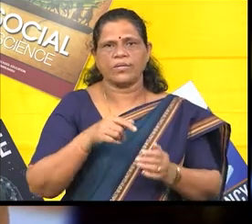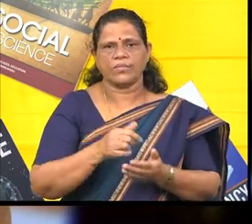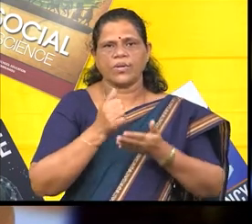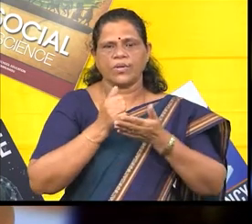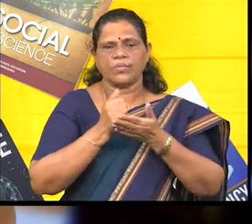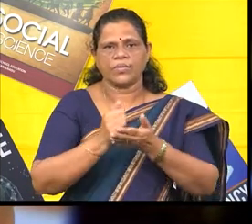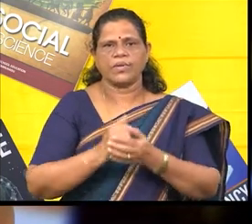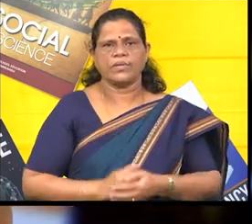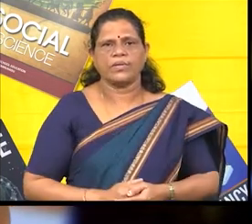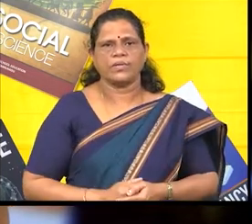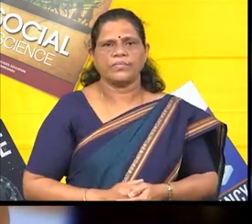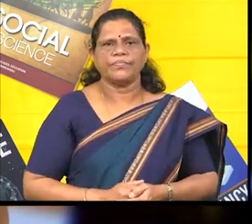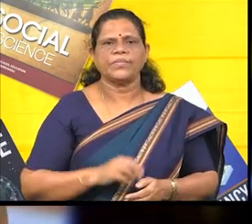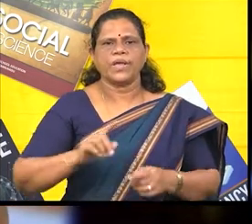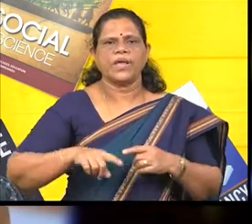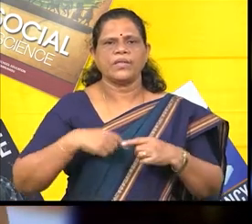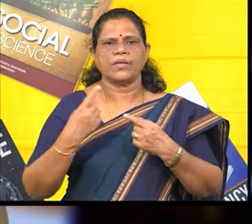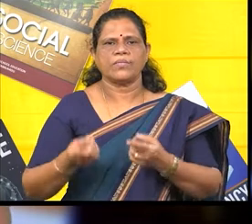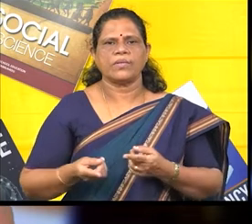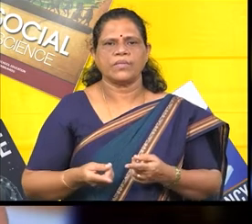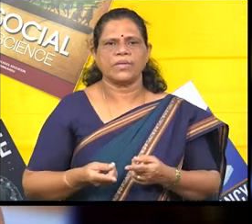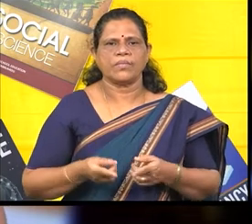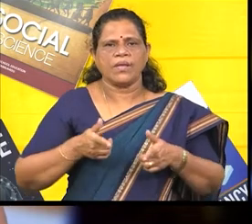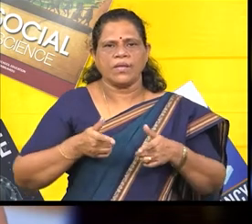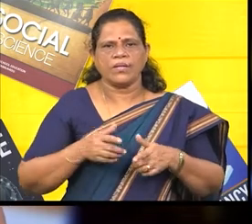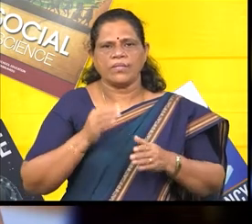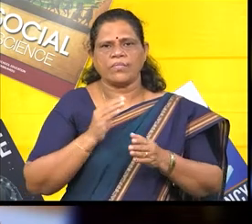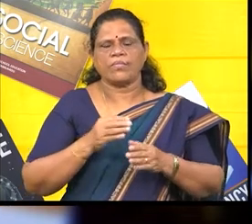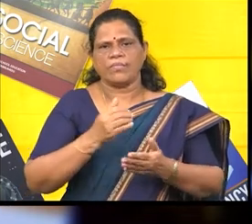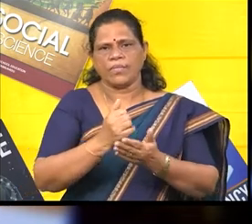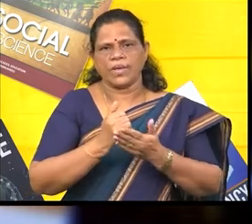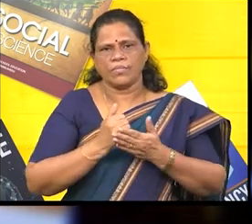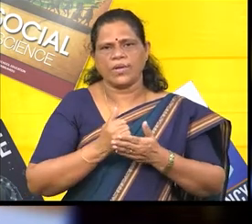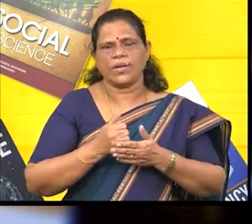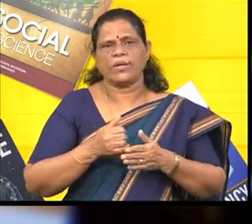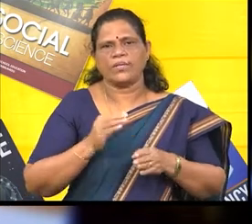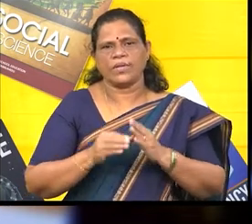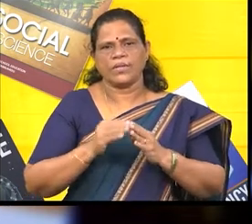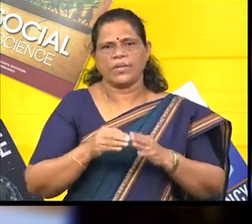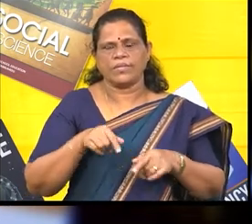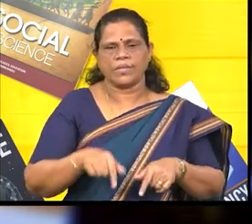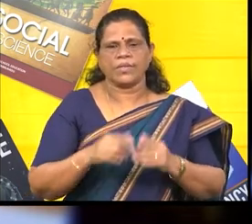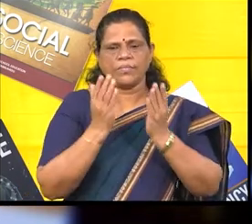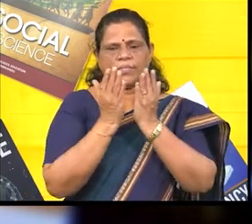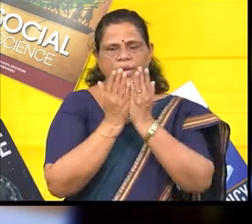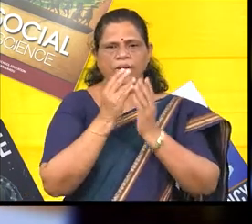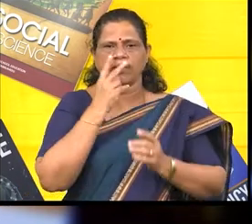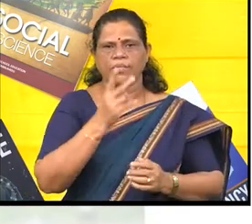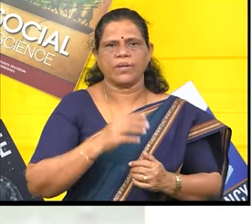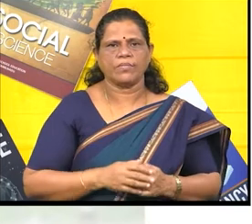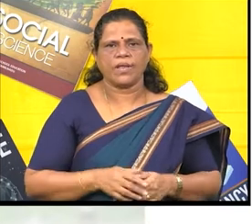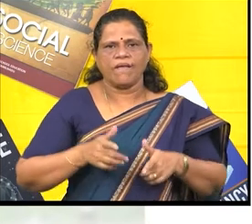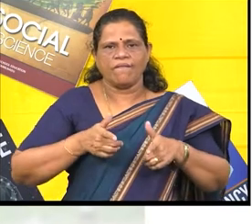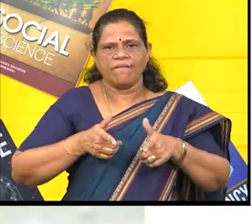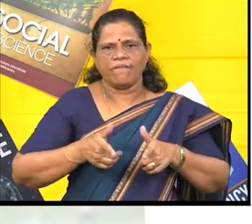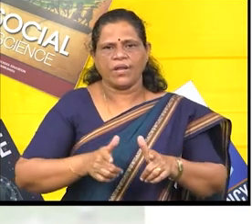நமக்கு பயனுடையதாக உள்ளது. அப்புறம் இந்த வேளாண் பயன்பாட்டு வேதியினுடைய பயன்பாடுகளையும் நம்ம இந்த பாடப்பகுதியில்